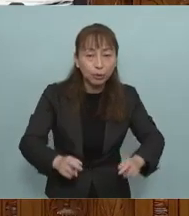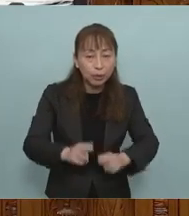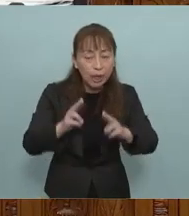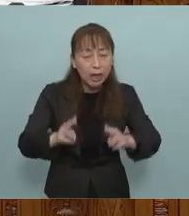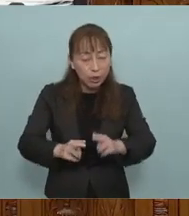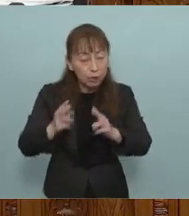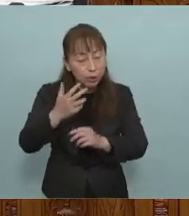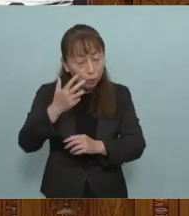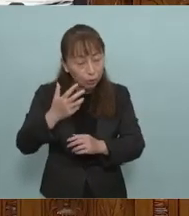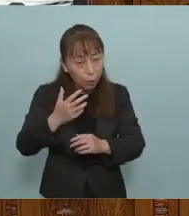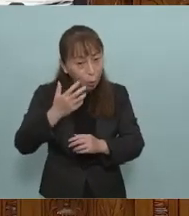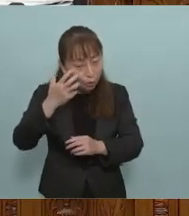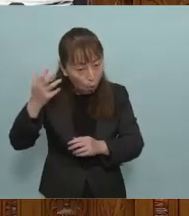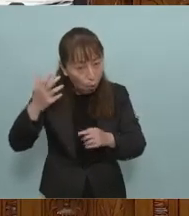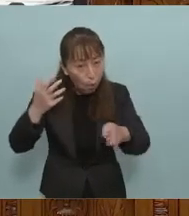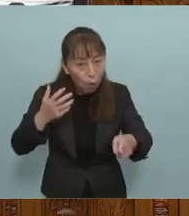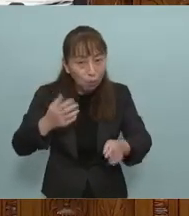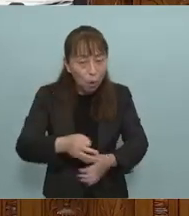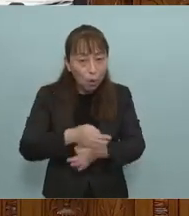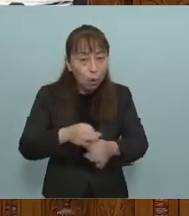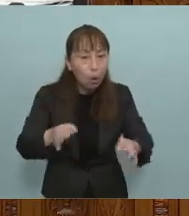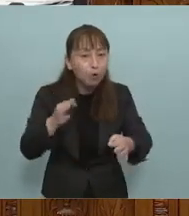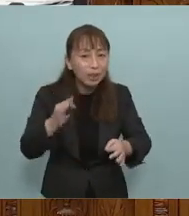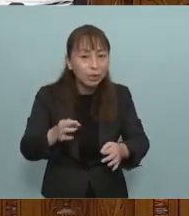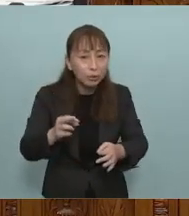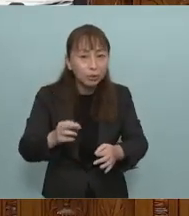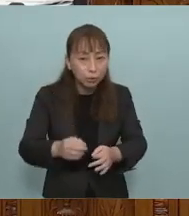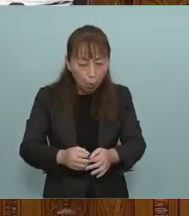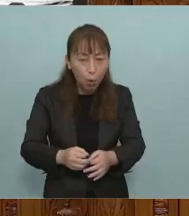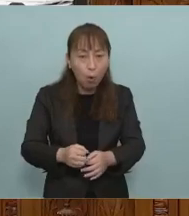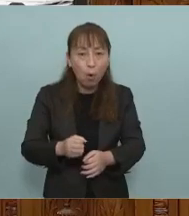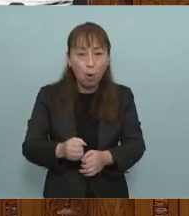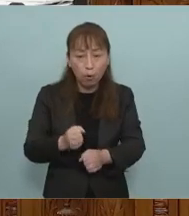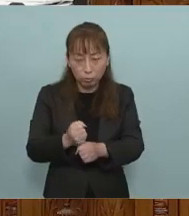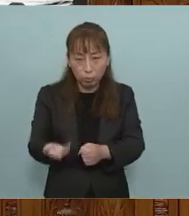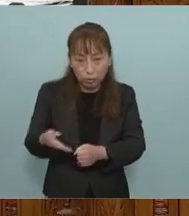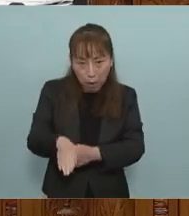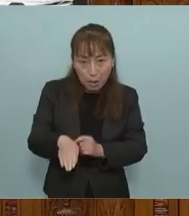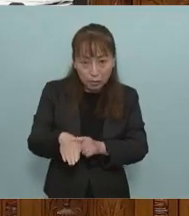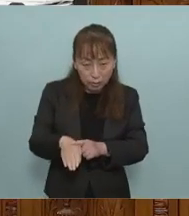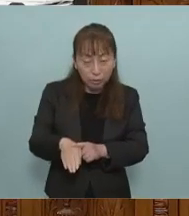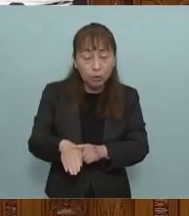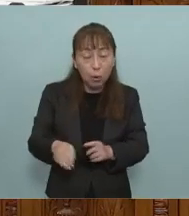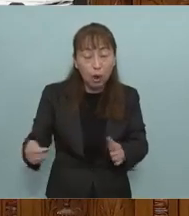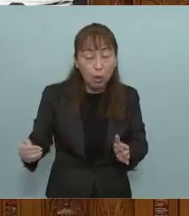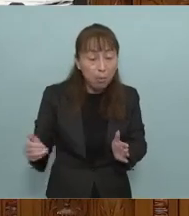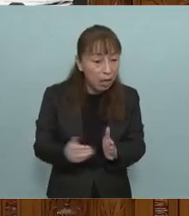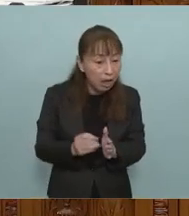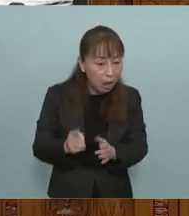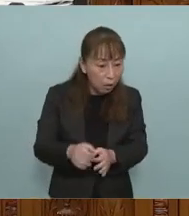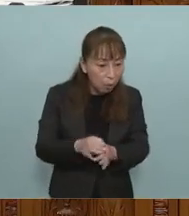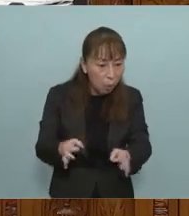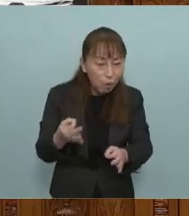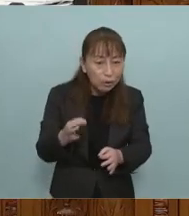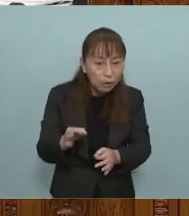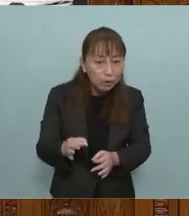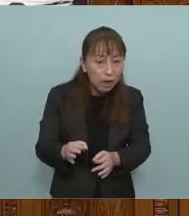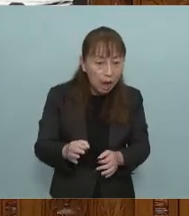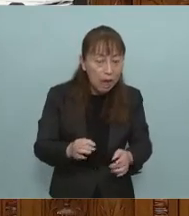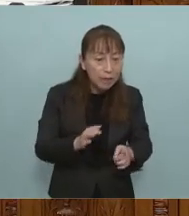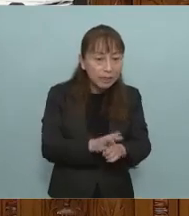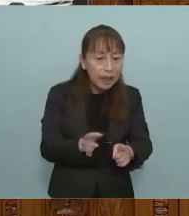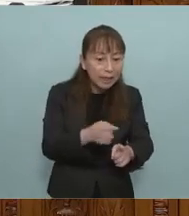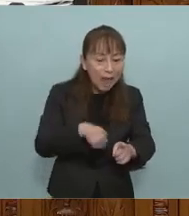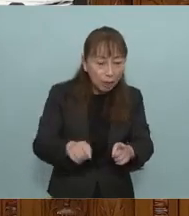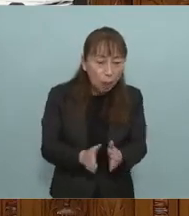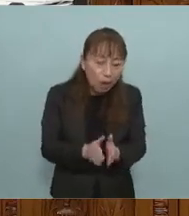交付金を創設いたします。この交付金ではこれまでの交付金から支援内容を拡